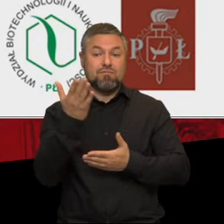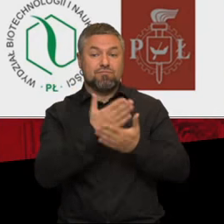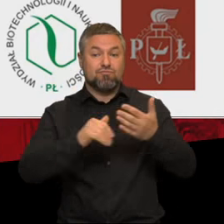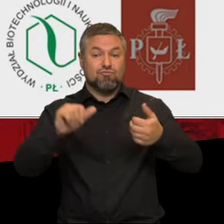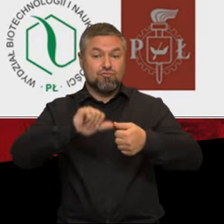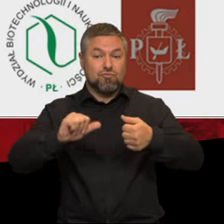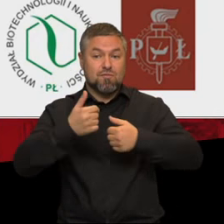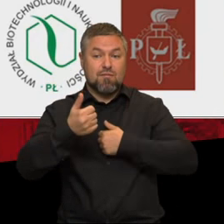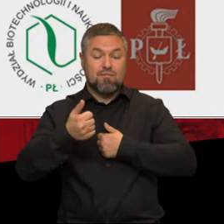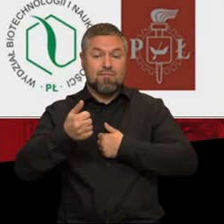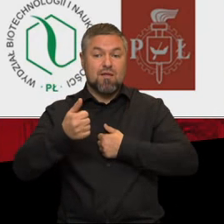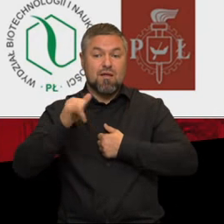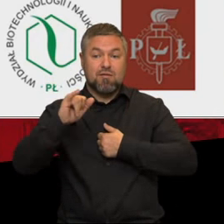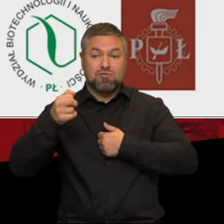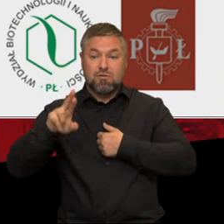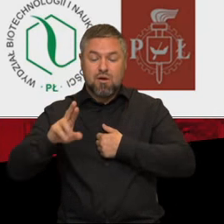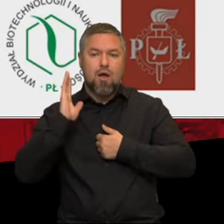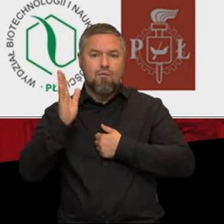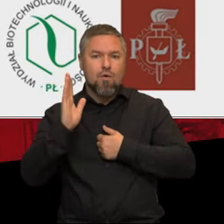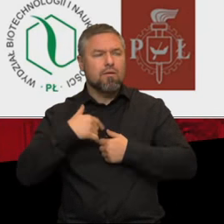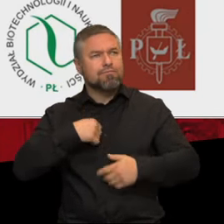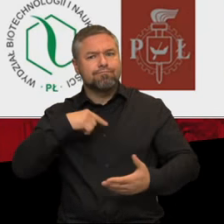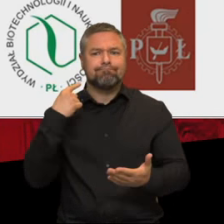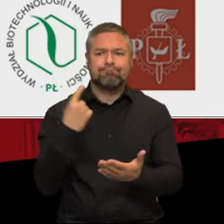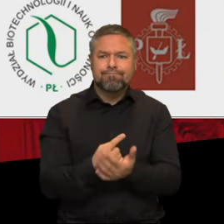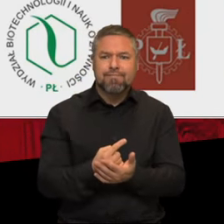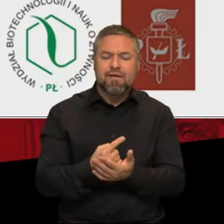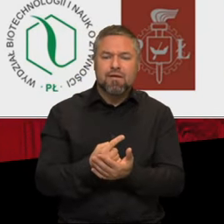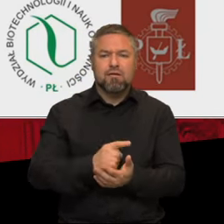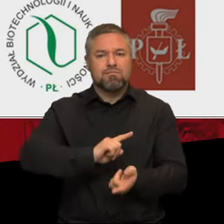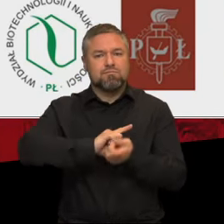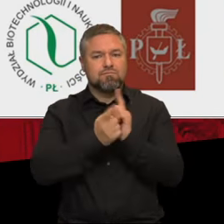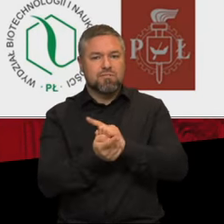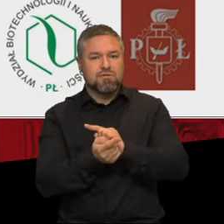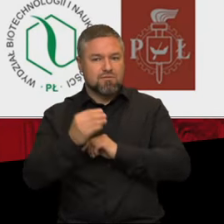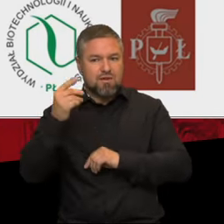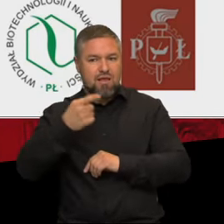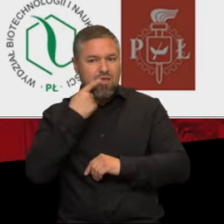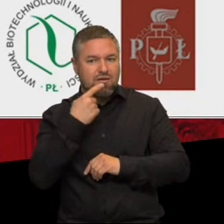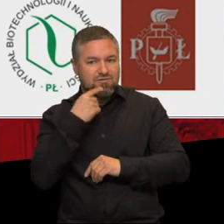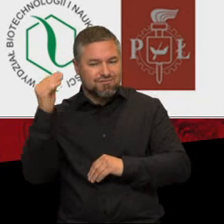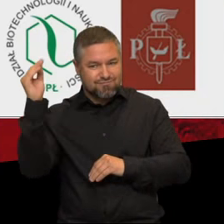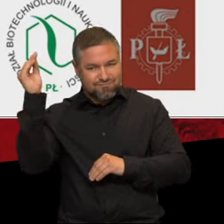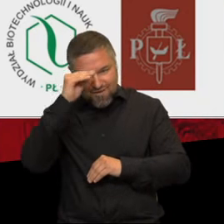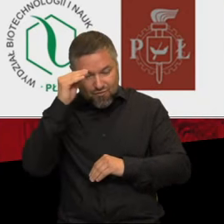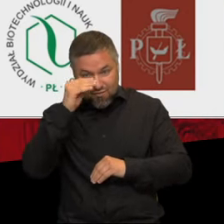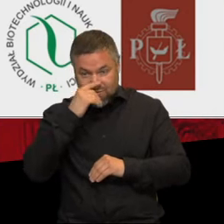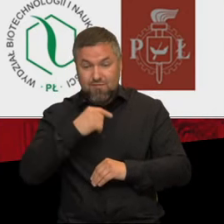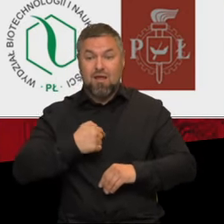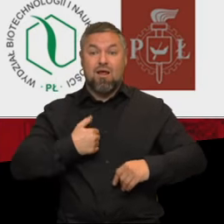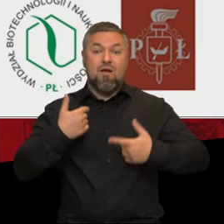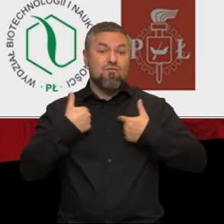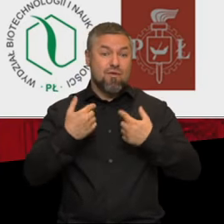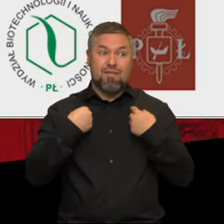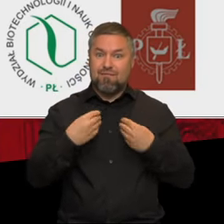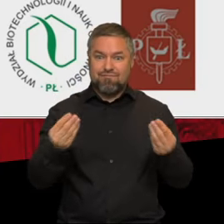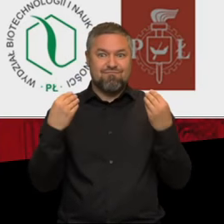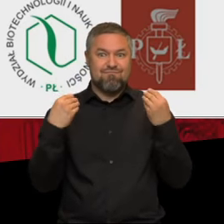brając pracę inżynierską. Natomiast później podjąłem decyzję o zmianie języka kształcenia. Było to dla mnie